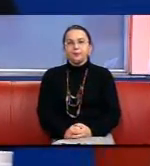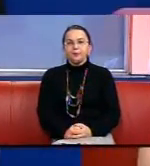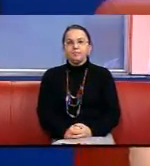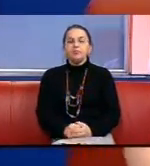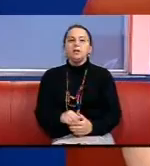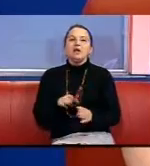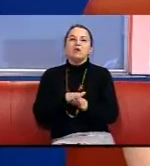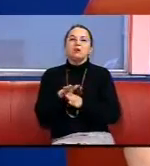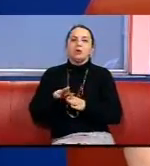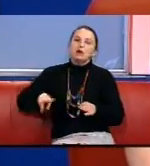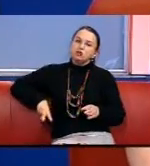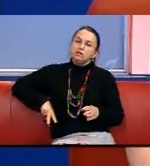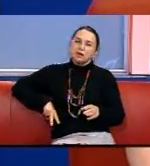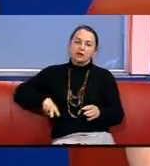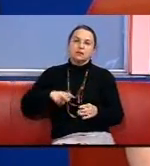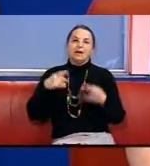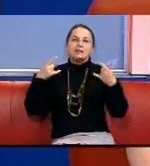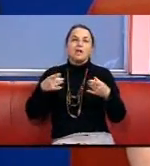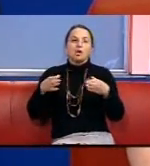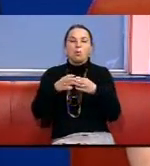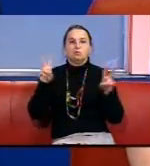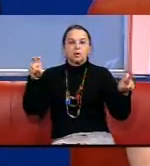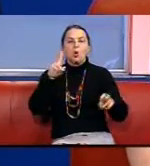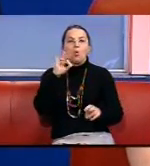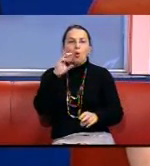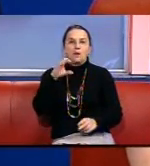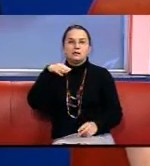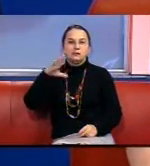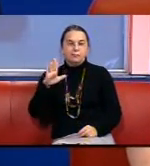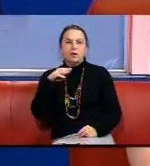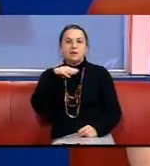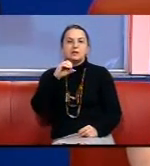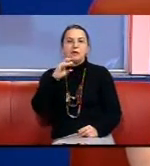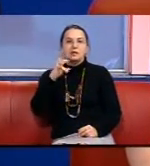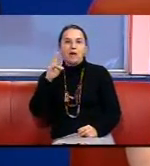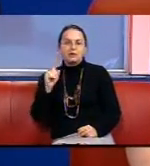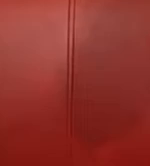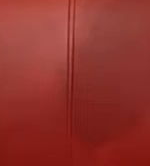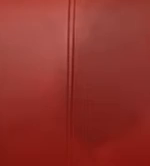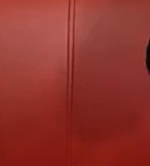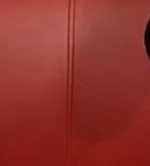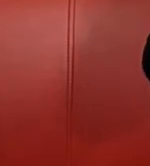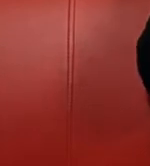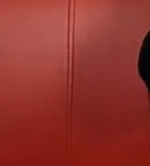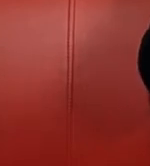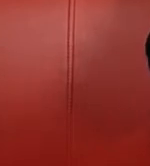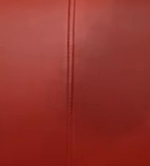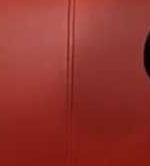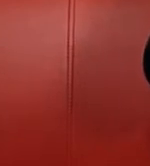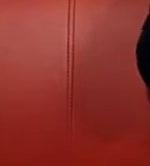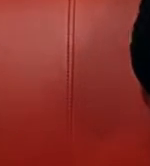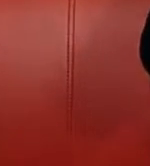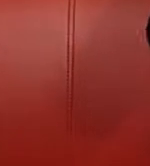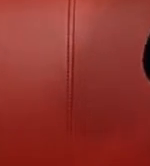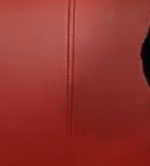Виконавчий директор телекомпанії «Коліс Тіві» Тетяна Цвілая І керівник проєкту «Почуй